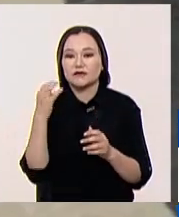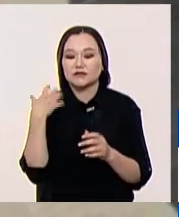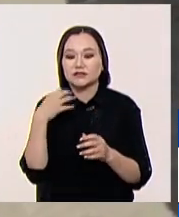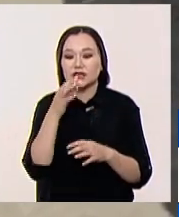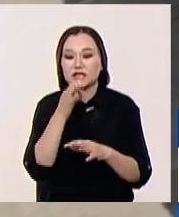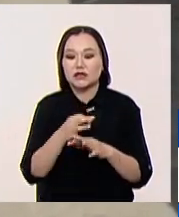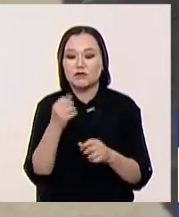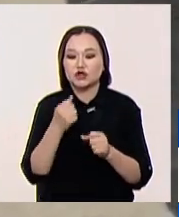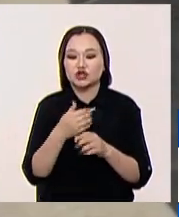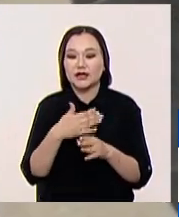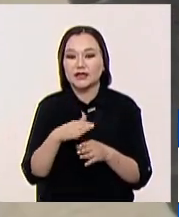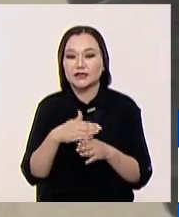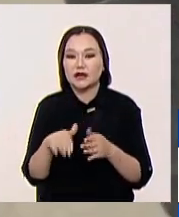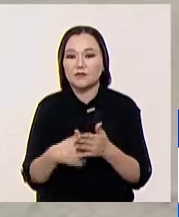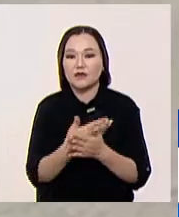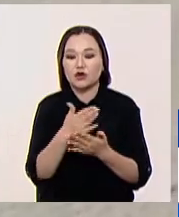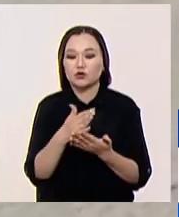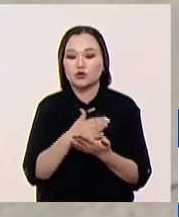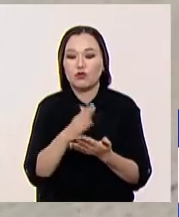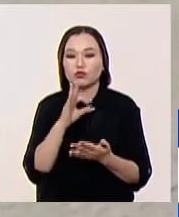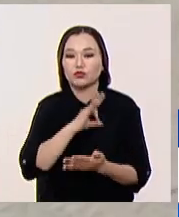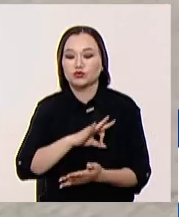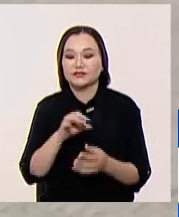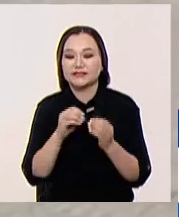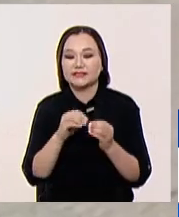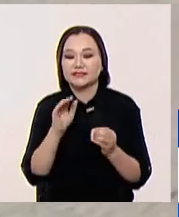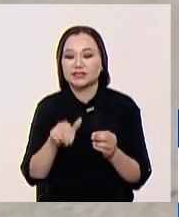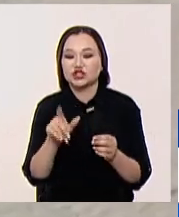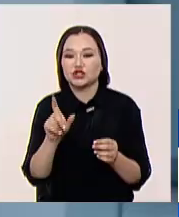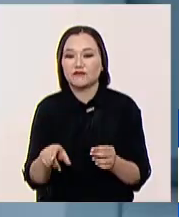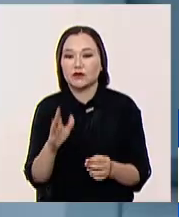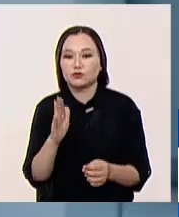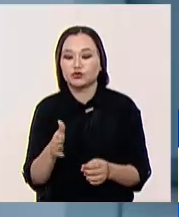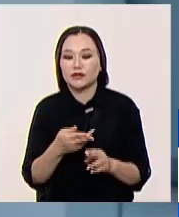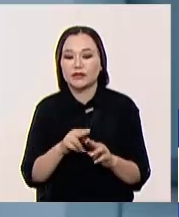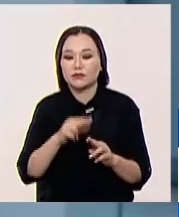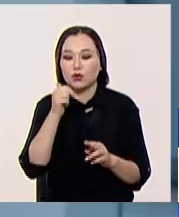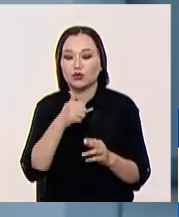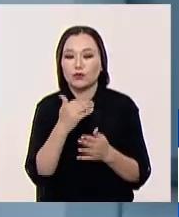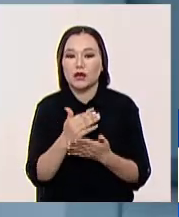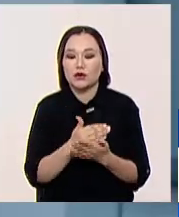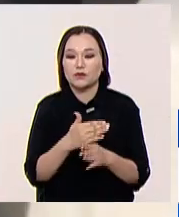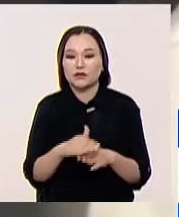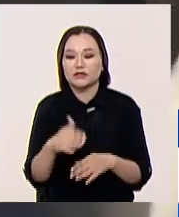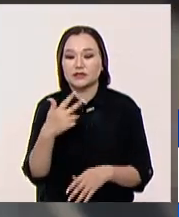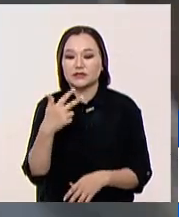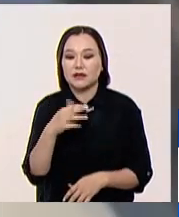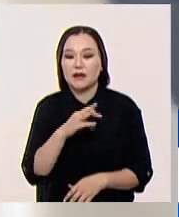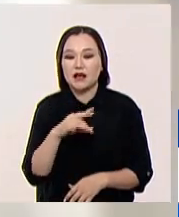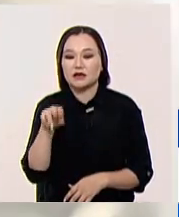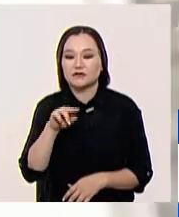что автокредитами на обновленных условиях воспользуются более 10 тысяч человек. В этом году на программу выделят 30 миллиардов